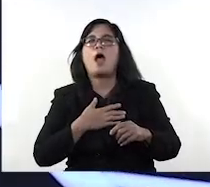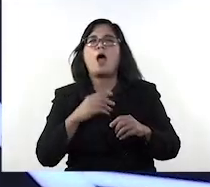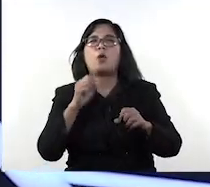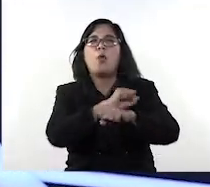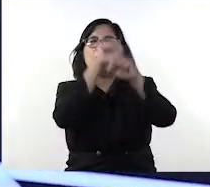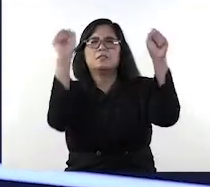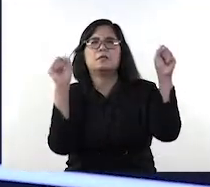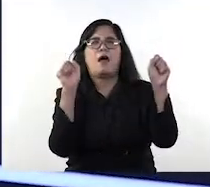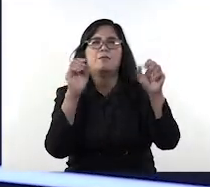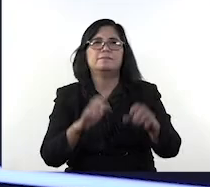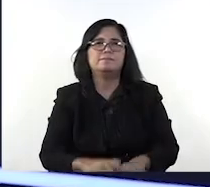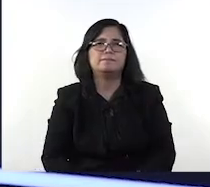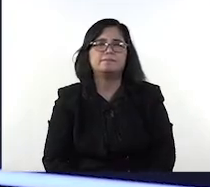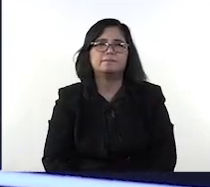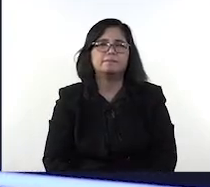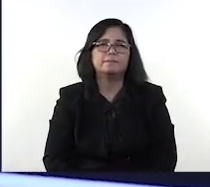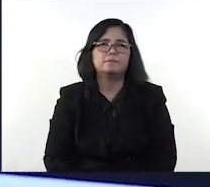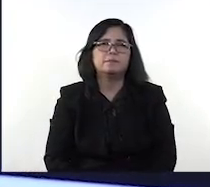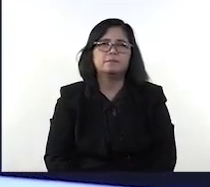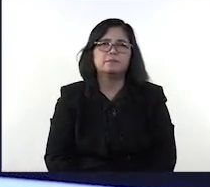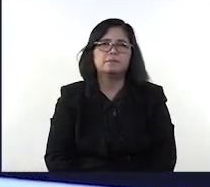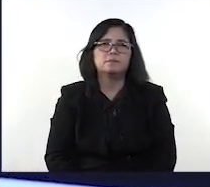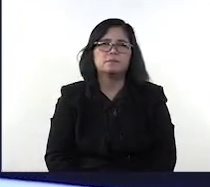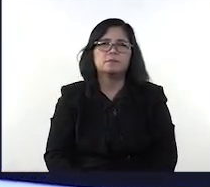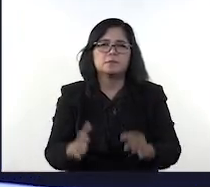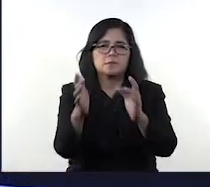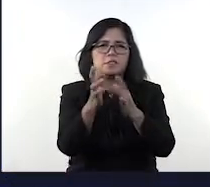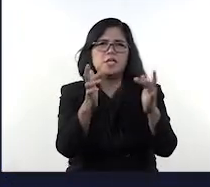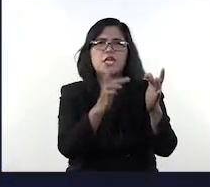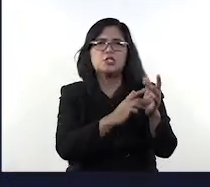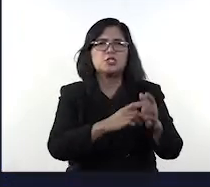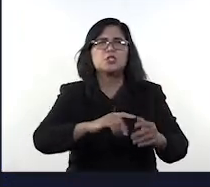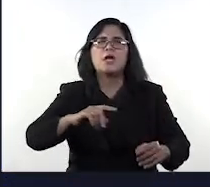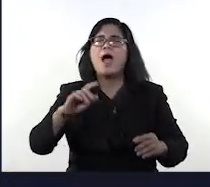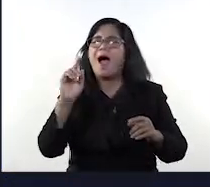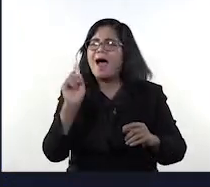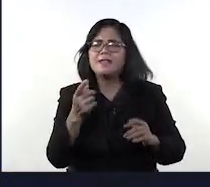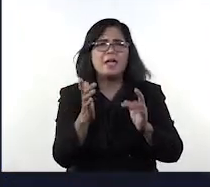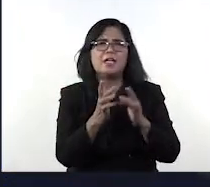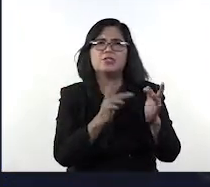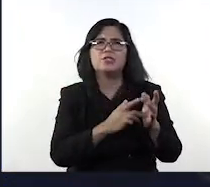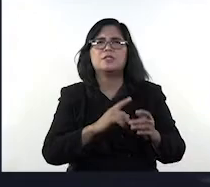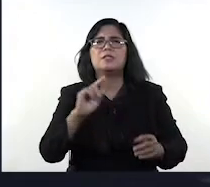saya nggak butuh ditolong oleh orang lain lagi sisa-sisa Udah tadi